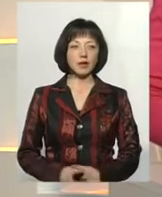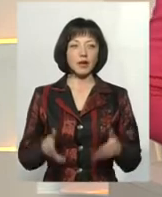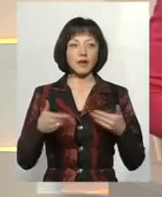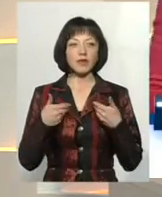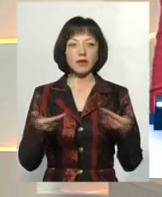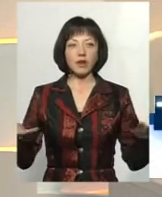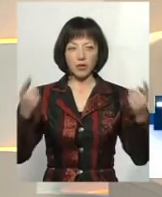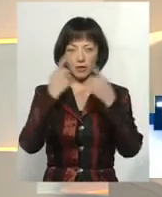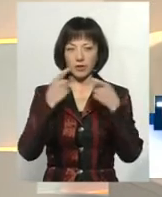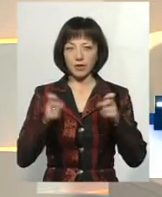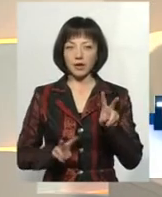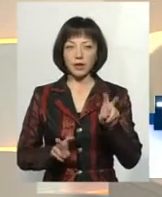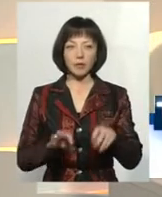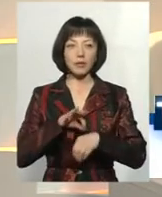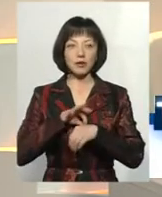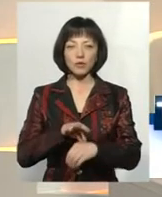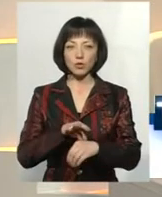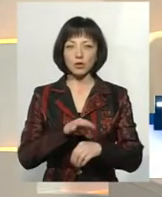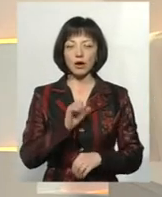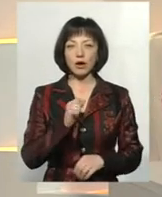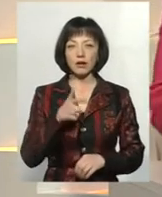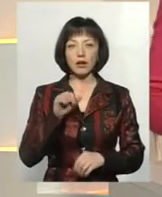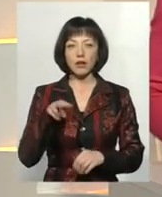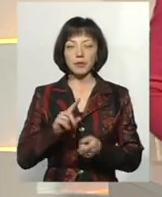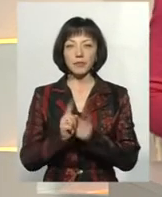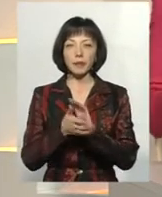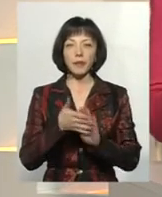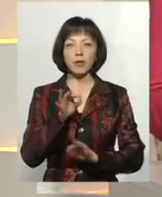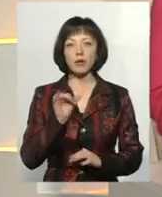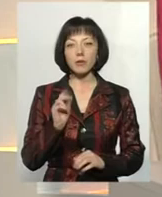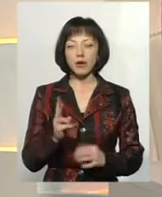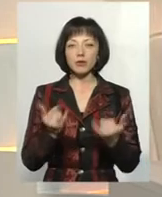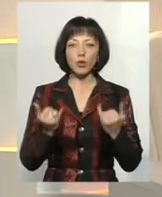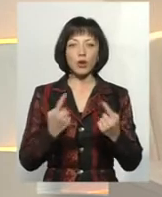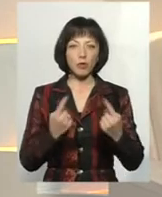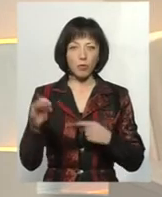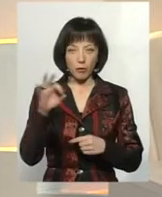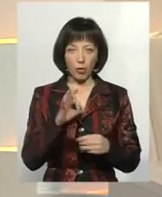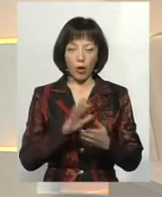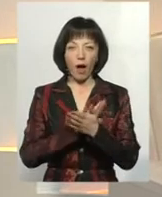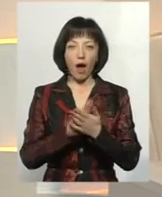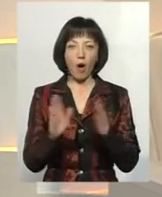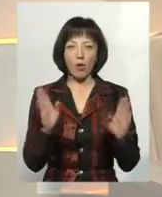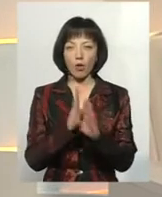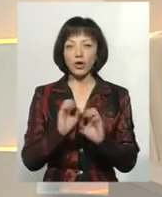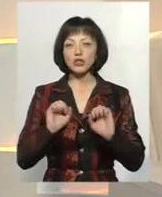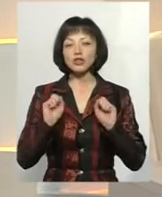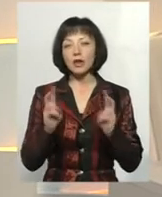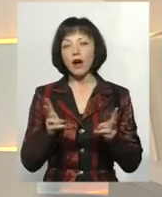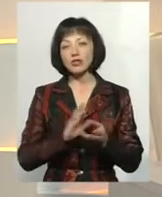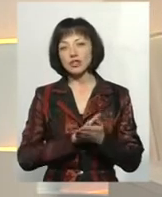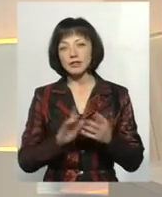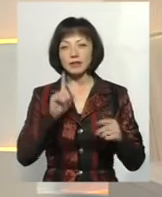Вітай в ефірі «Тема». В студії працює Юлія Ангел, сурдопереклад Ольги Рибак. Сьогодні ми поговоримо про екологію, наскільки чистим, зеленим